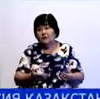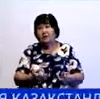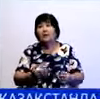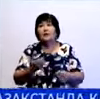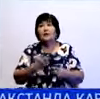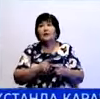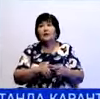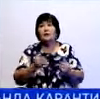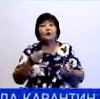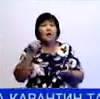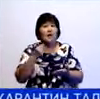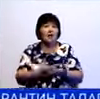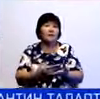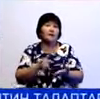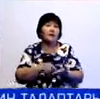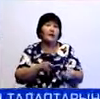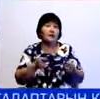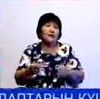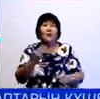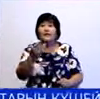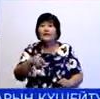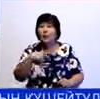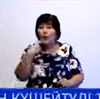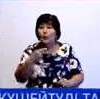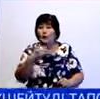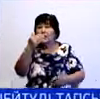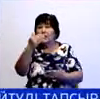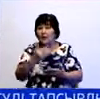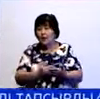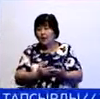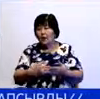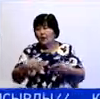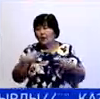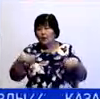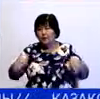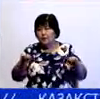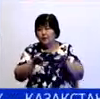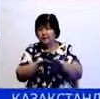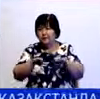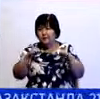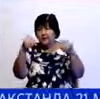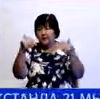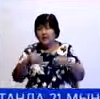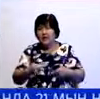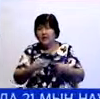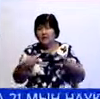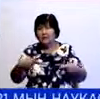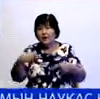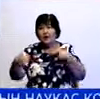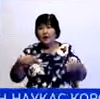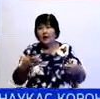Yani öndürüşlerden kımbat bağı da gelip dur. Siz ısınan, bu kapı oturduğunuzda bağlar müldem sekiz kemik. Sizler onu ayaktan alıyorsunuzdur.